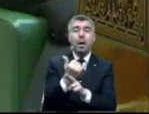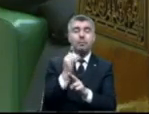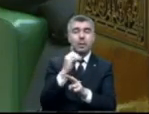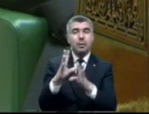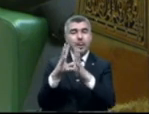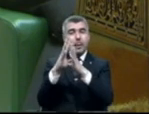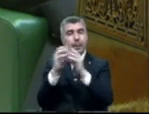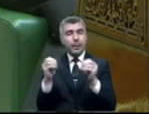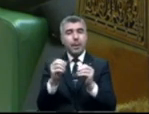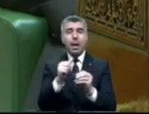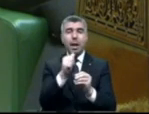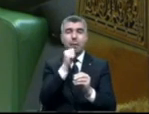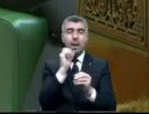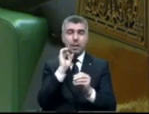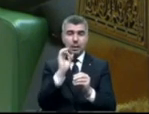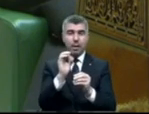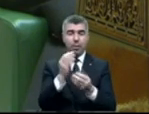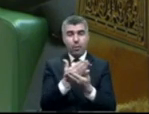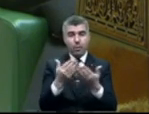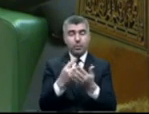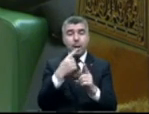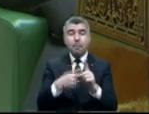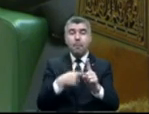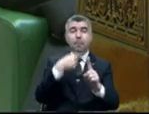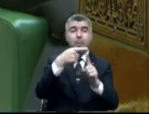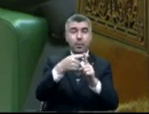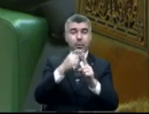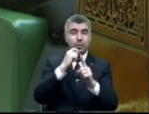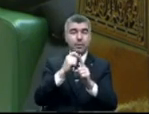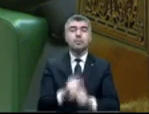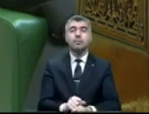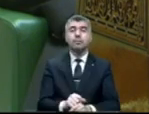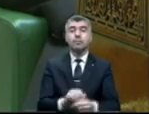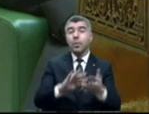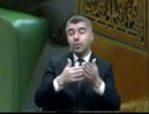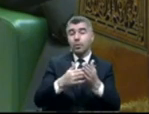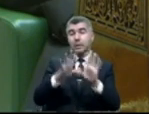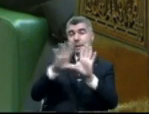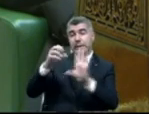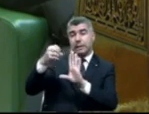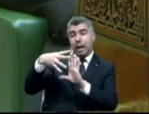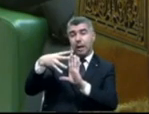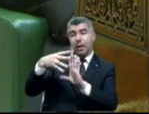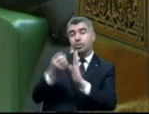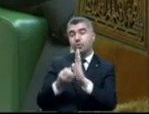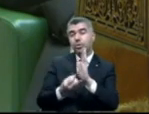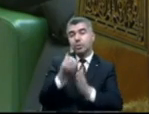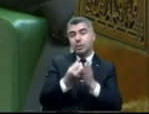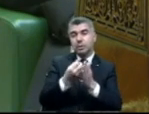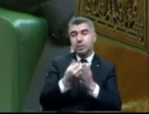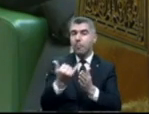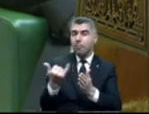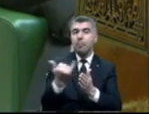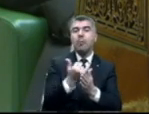ندرة المياه، حيث يمكن الطاقة النووية زيادة على وليس تعويضا على استعمال الطاقة المتجددة أن تساهم